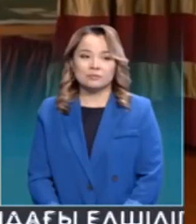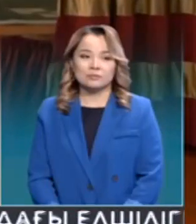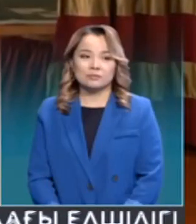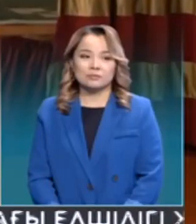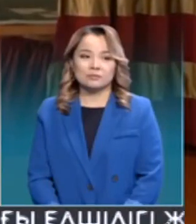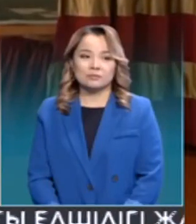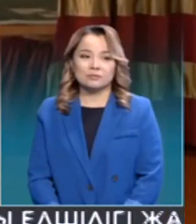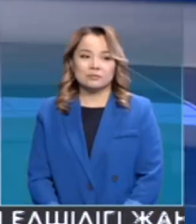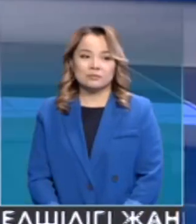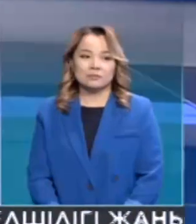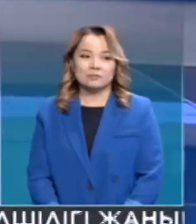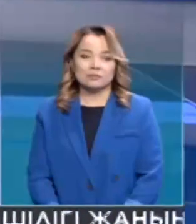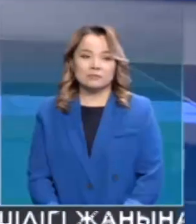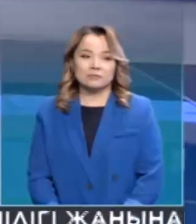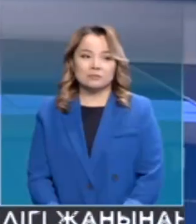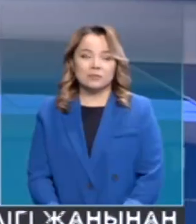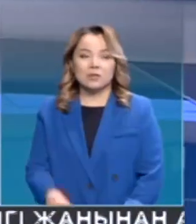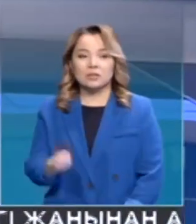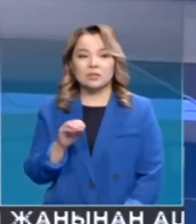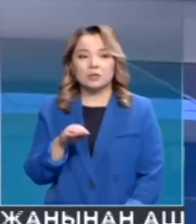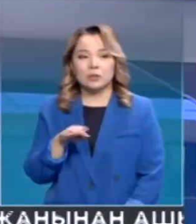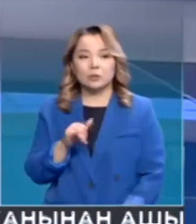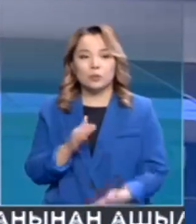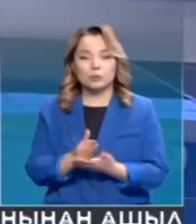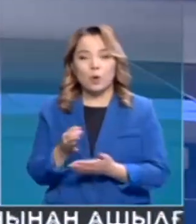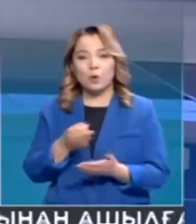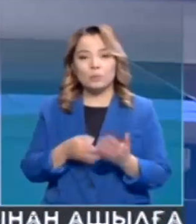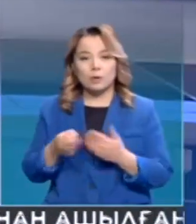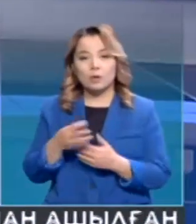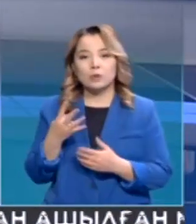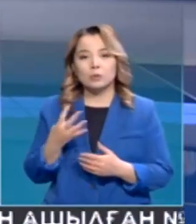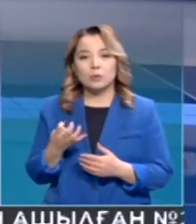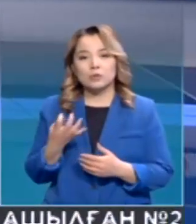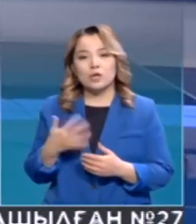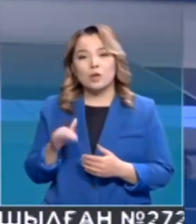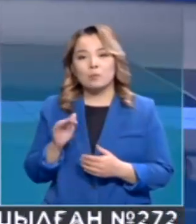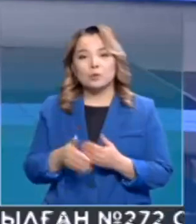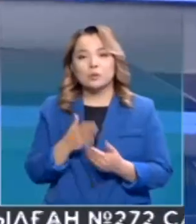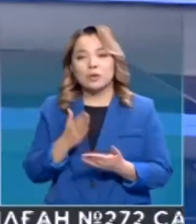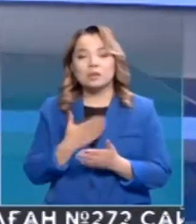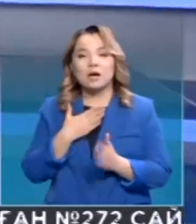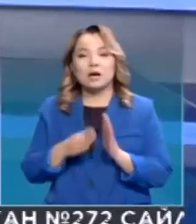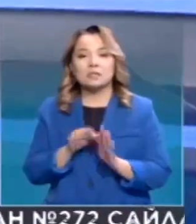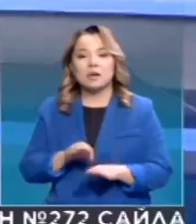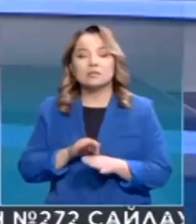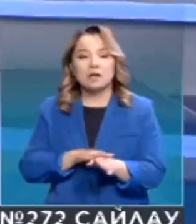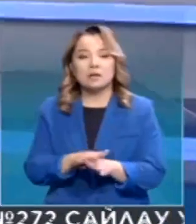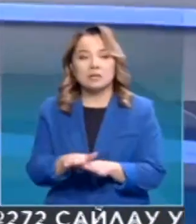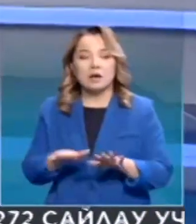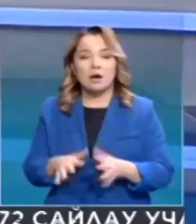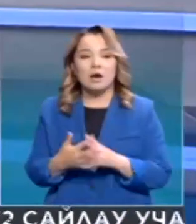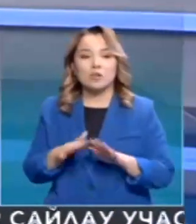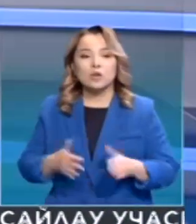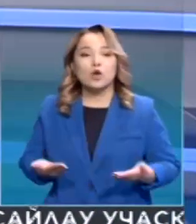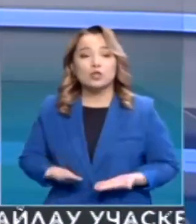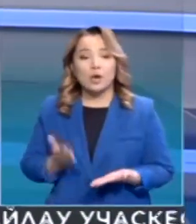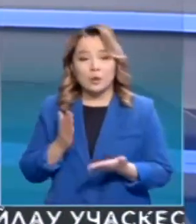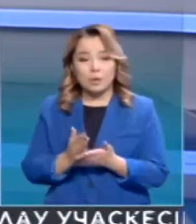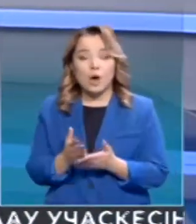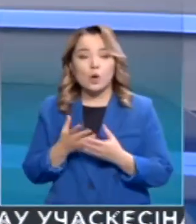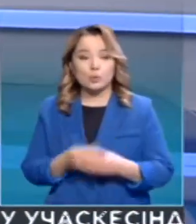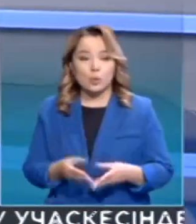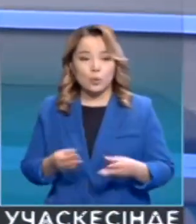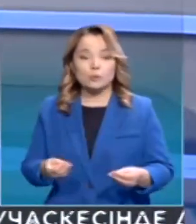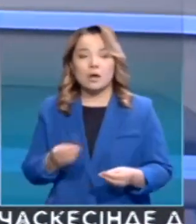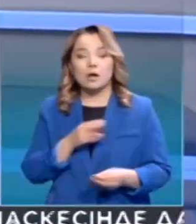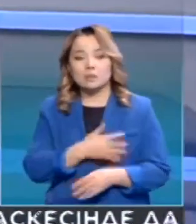Тараз. Жетісу облысындағы 450 мыңға жуық сайлаушының басым бөлігі ауылдық жерде тұрады. Дәл қазір көктемгі